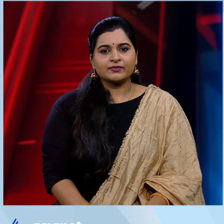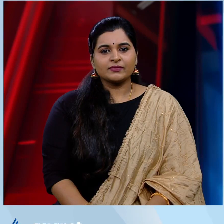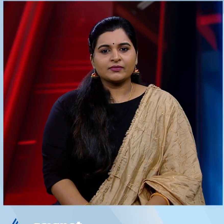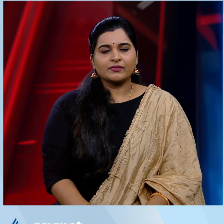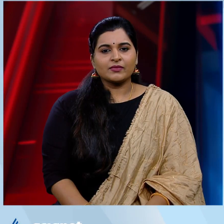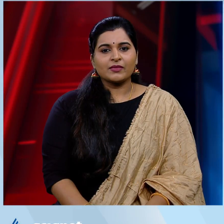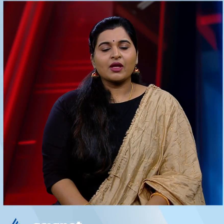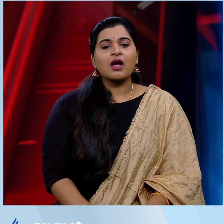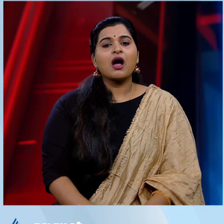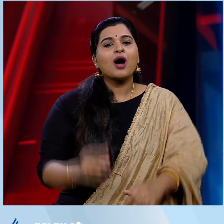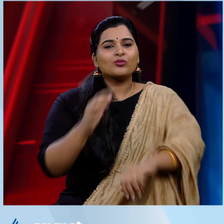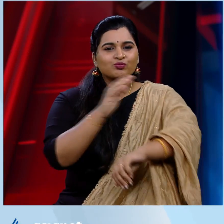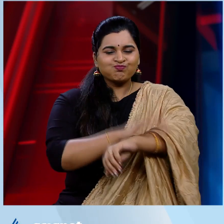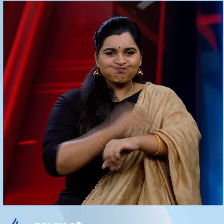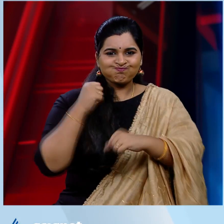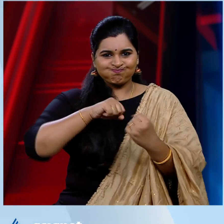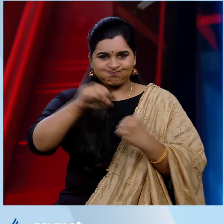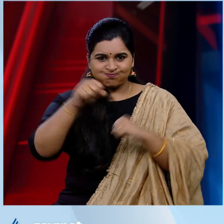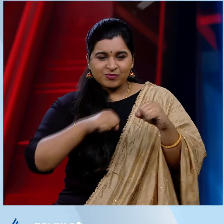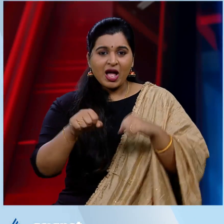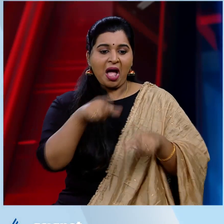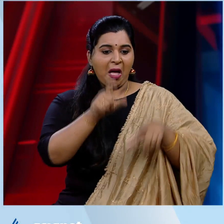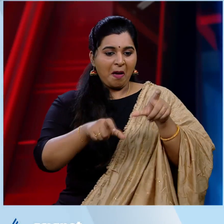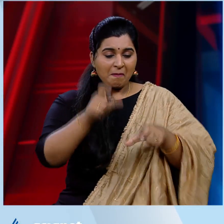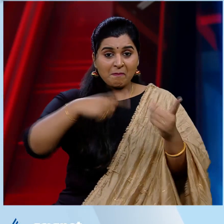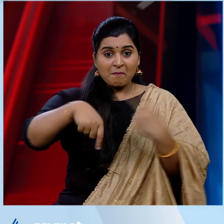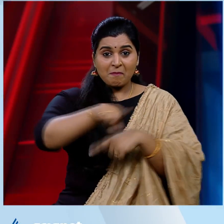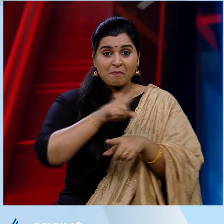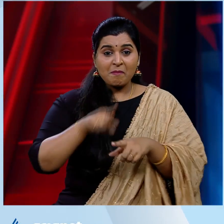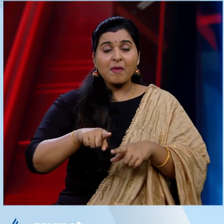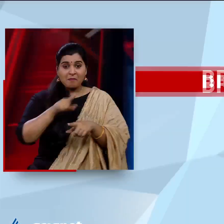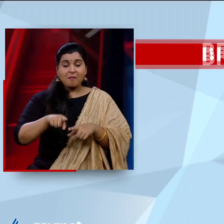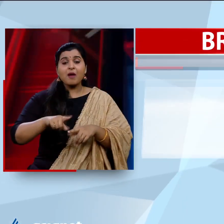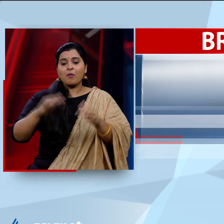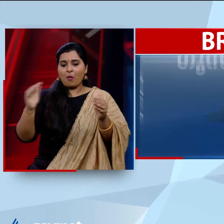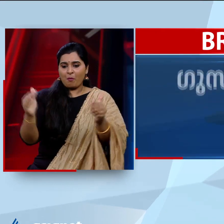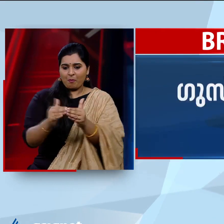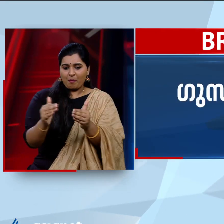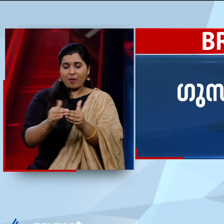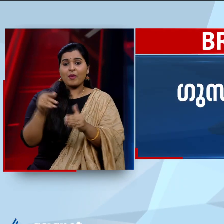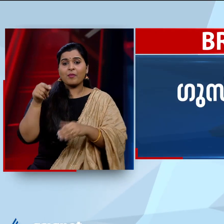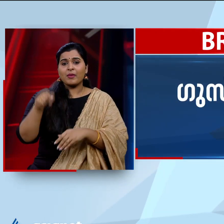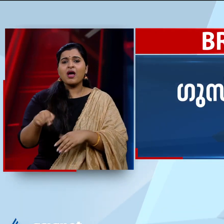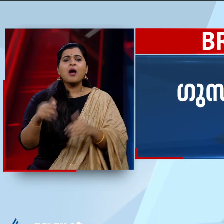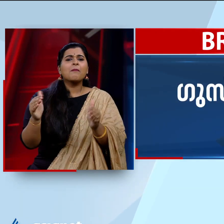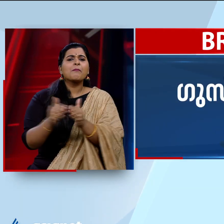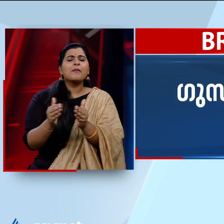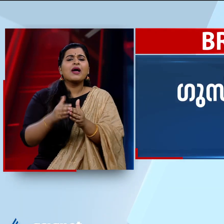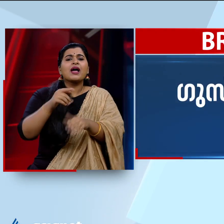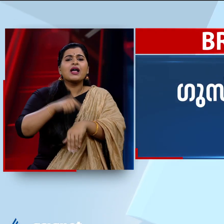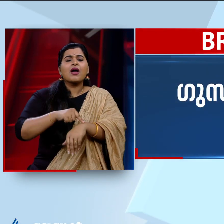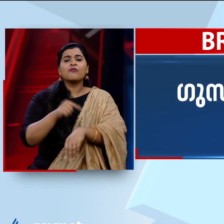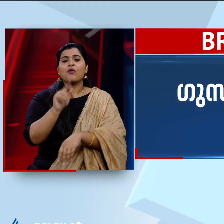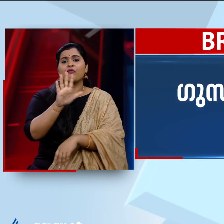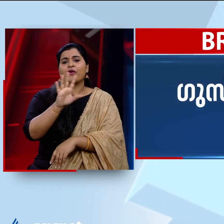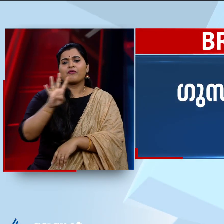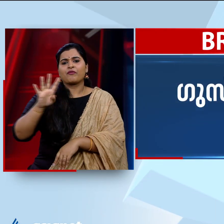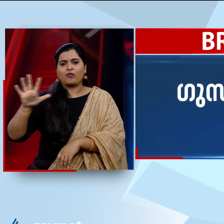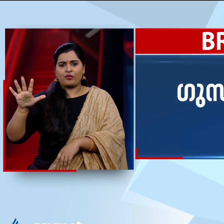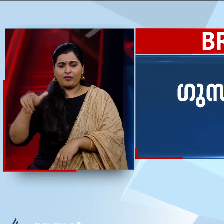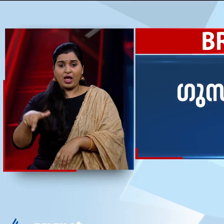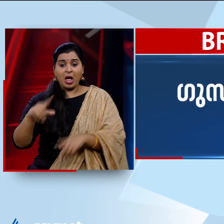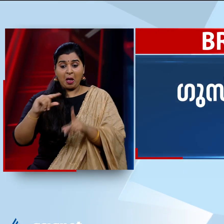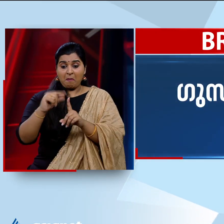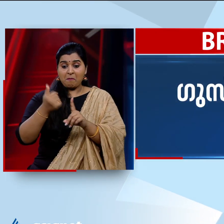ഗുസ്തി താരങ്ങളുടെ പ്രതിഷേധത്തെ തുടർന്ന് ഇന്ത്യൻ ഒളിമ്പിക് അസോസിയേഷൻ യോഗം വിളിച്ചു. വൈകിട്ട് 5:45 യോഗം. ഗുസ്തി ഫെഡറേഷൻ അധ്യക്ഷൻ ബ്രിജ് ഭൂഷൺ